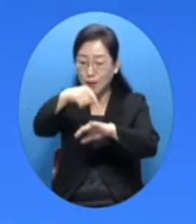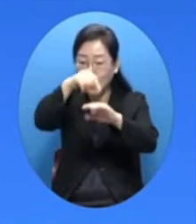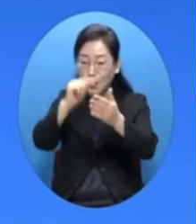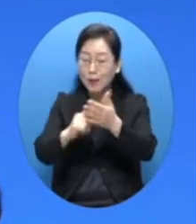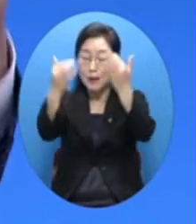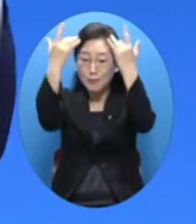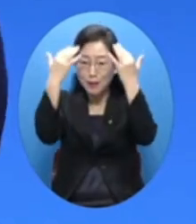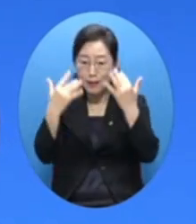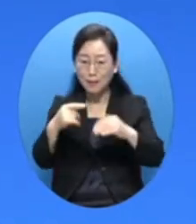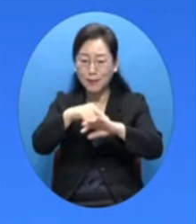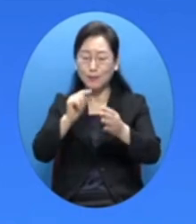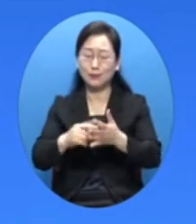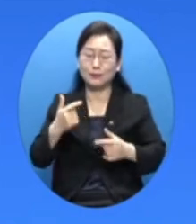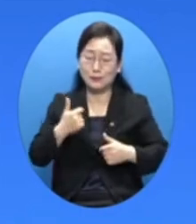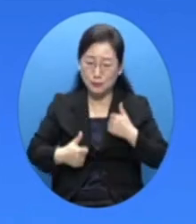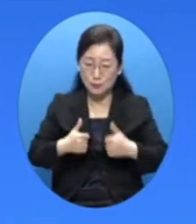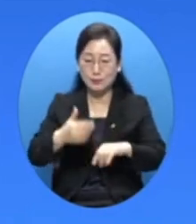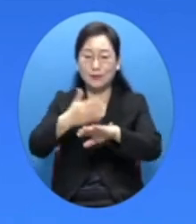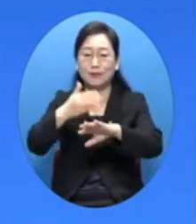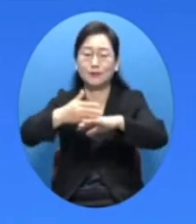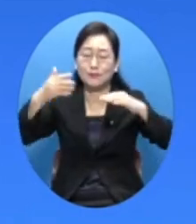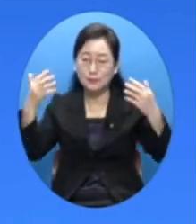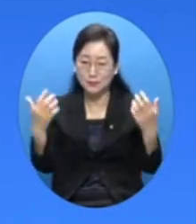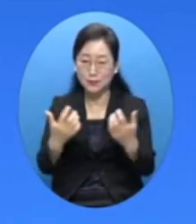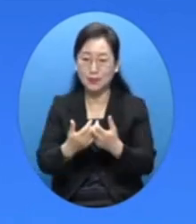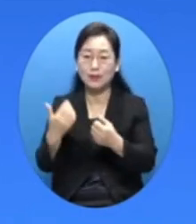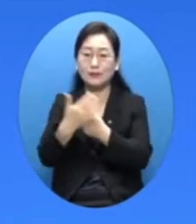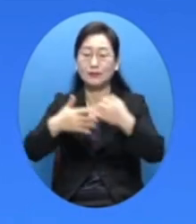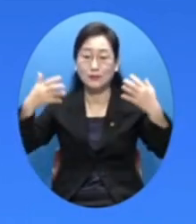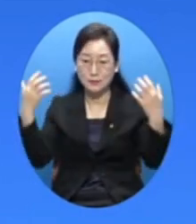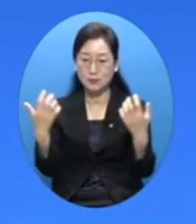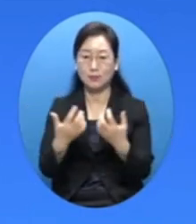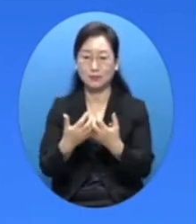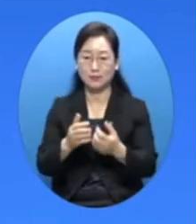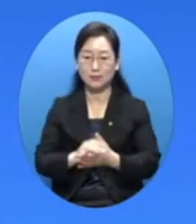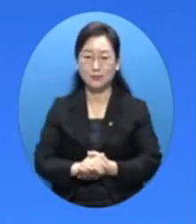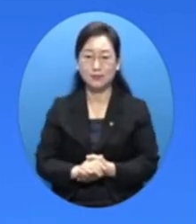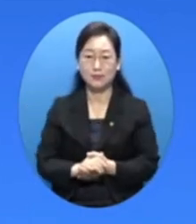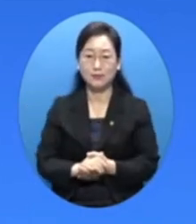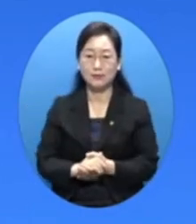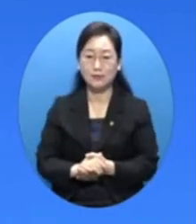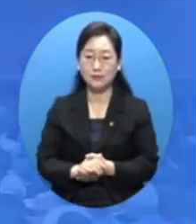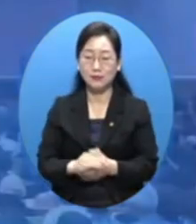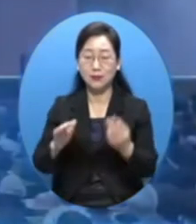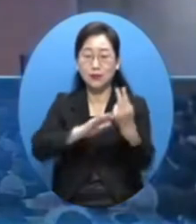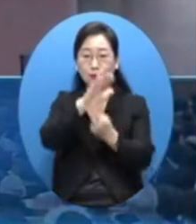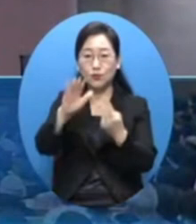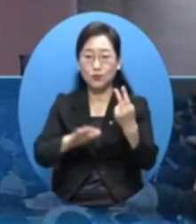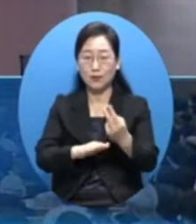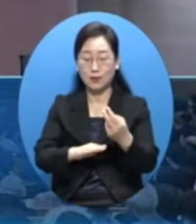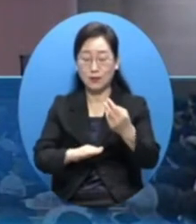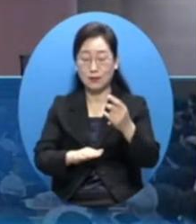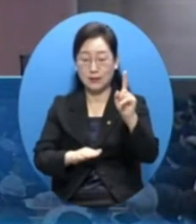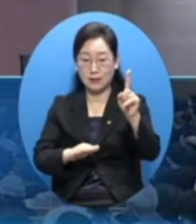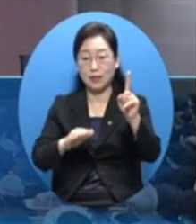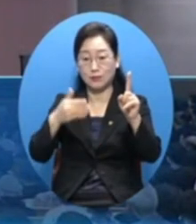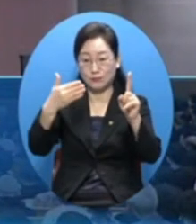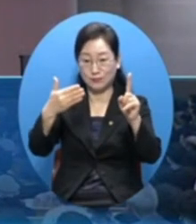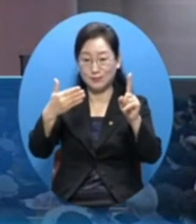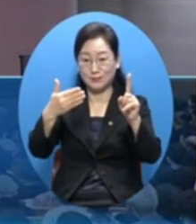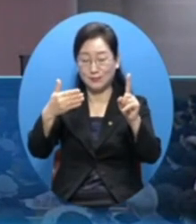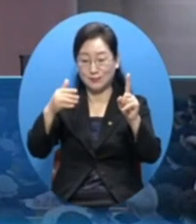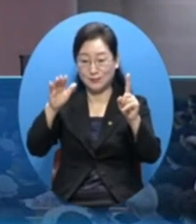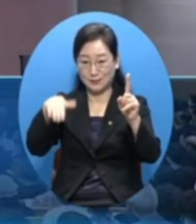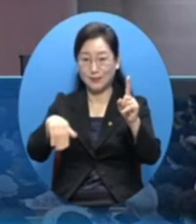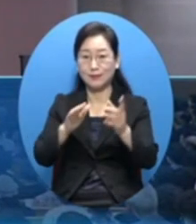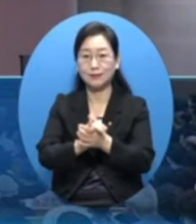마음에 기쁨이 넘쳐납니다. 감사가 넘쳐납니다. 은혜가 넘쳐나게 되는 것입니다. 요한복음 1장 9절